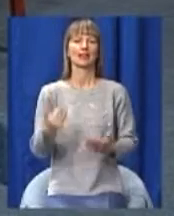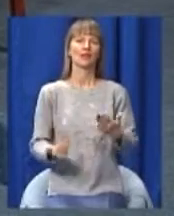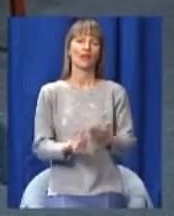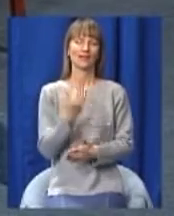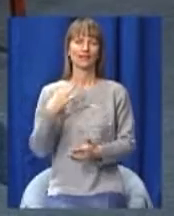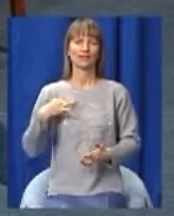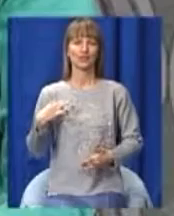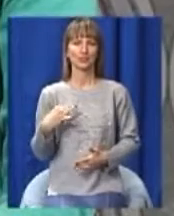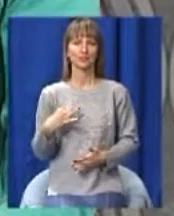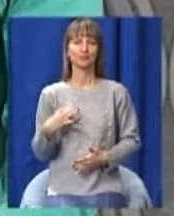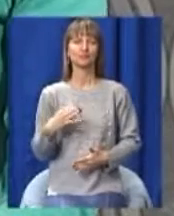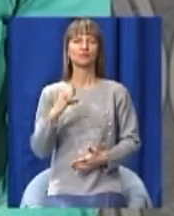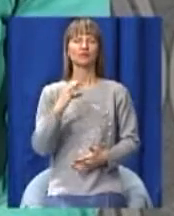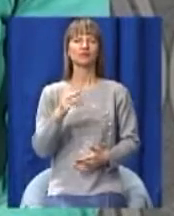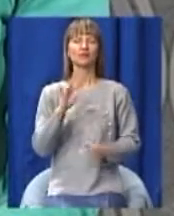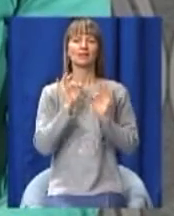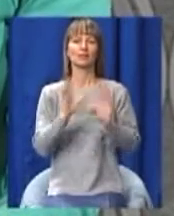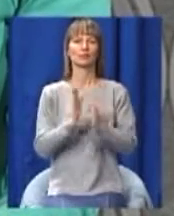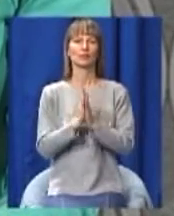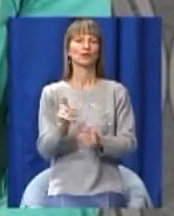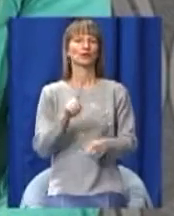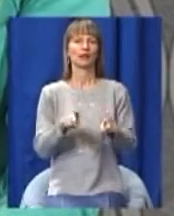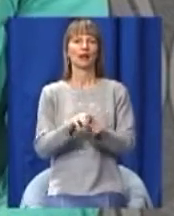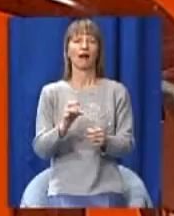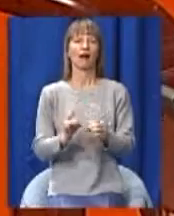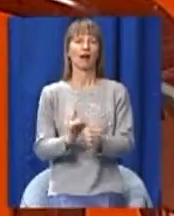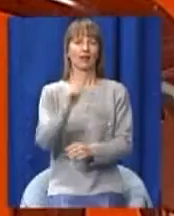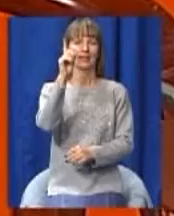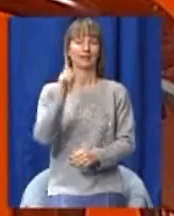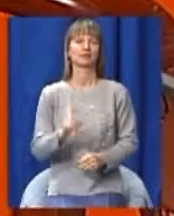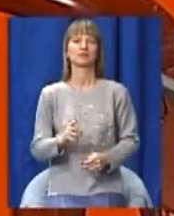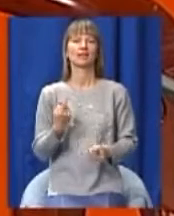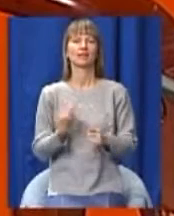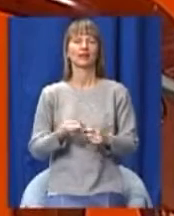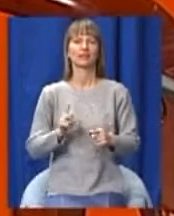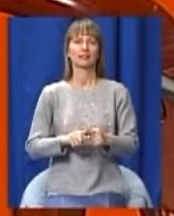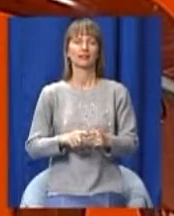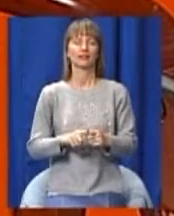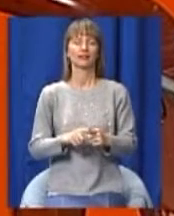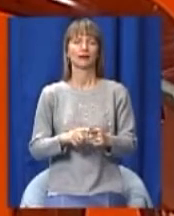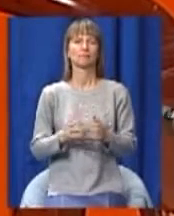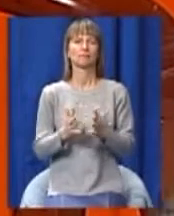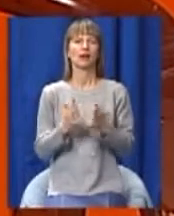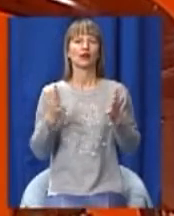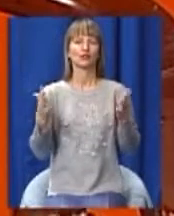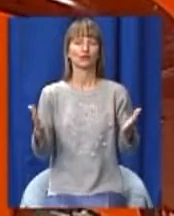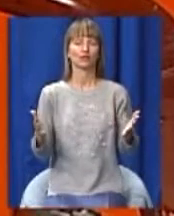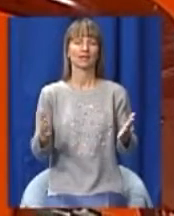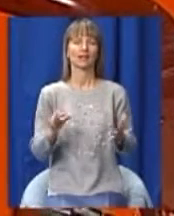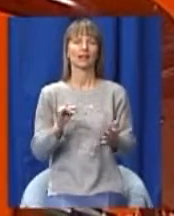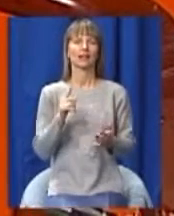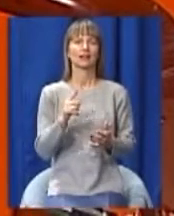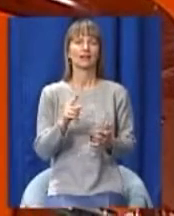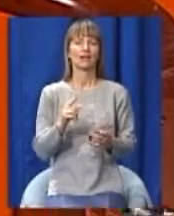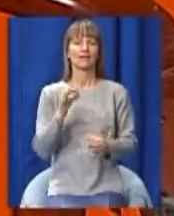нових речей. А, Соню, розкажи, будь ласка, що таке ракети? Ракети, вони великі і вони